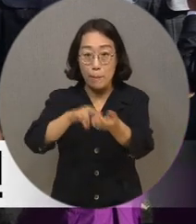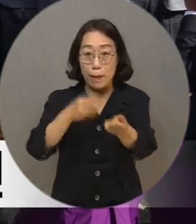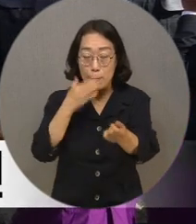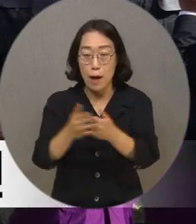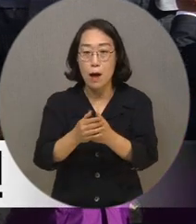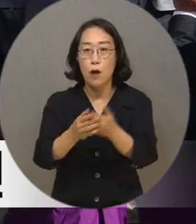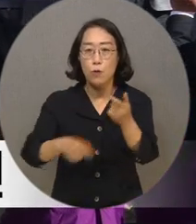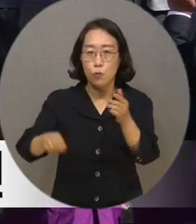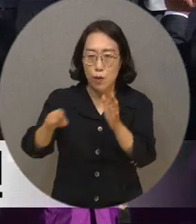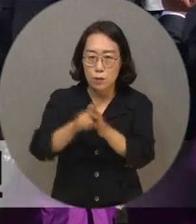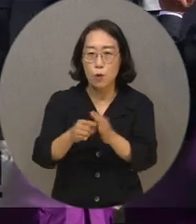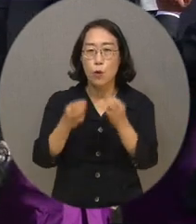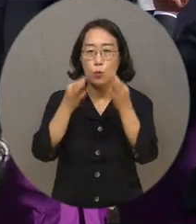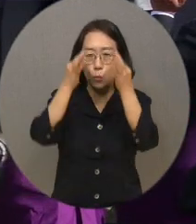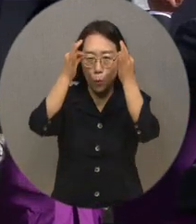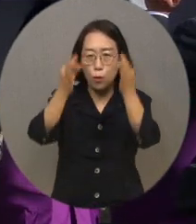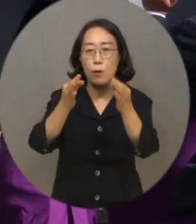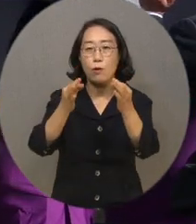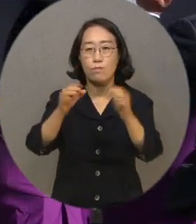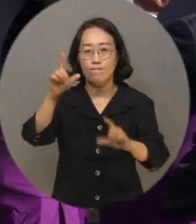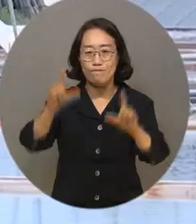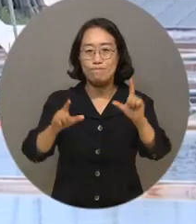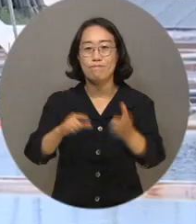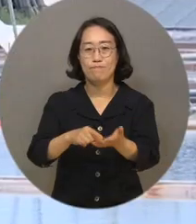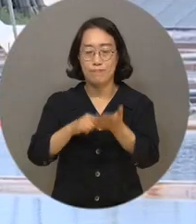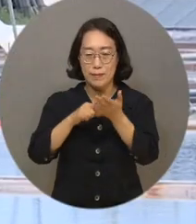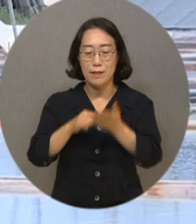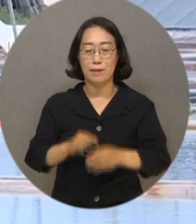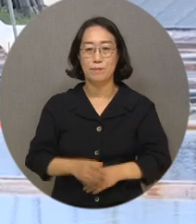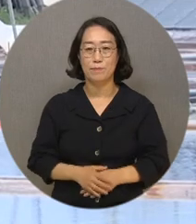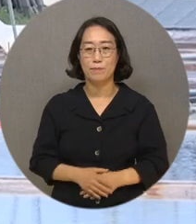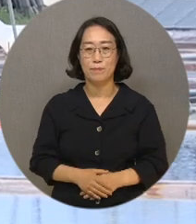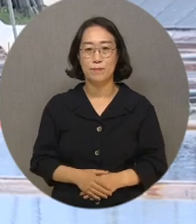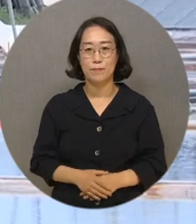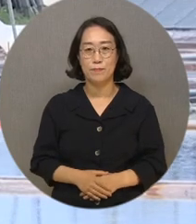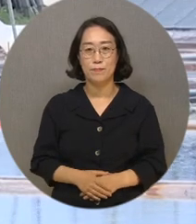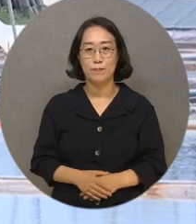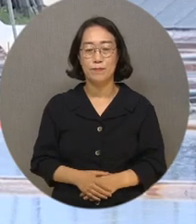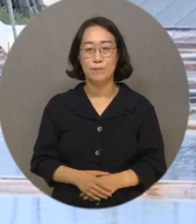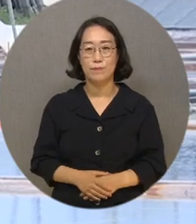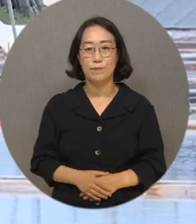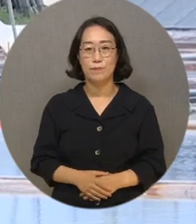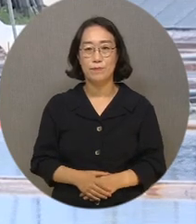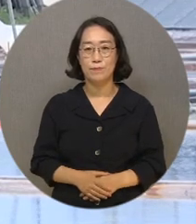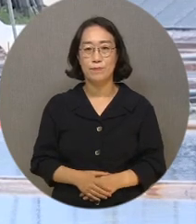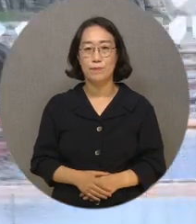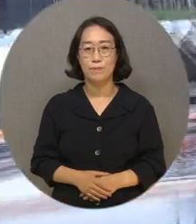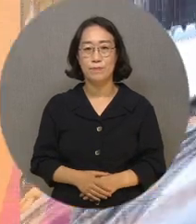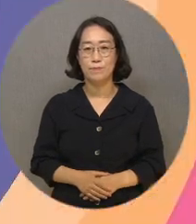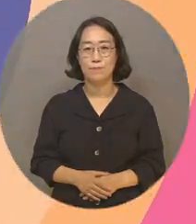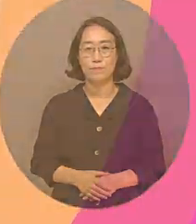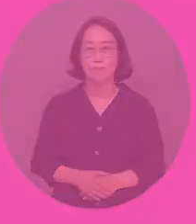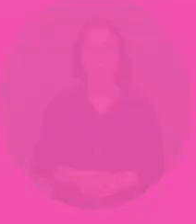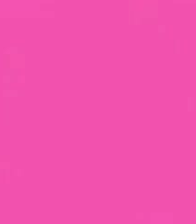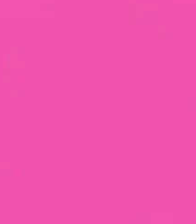가치 제고를 위해 노력하고 있습니다. 복지TV 뉴스 황현재입니다.